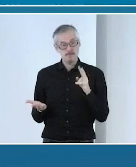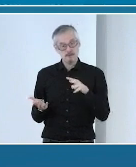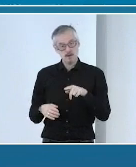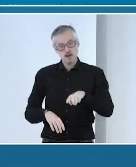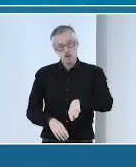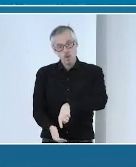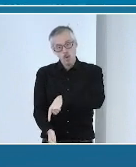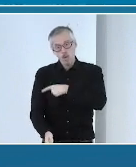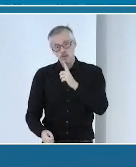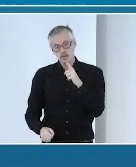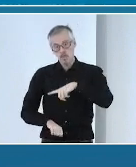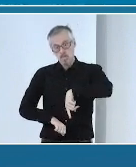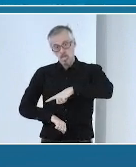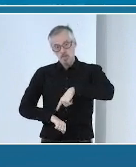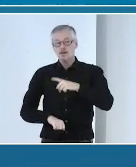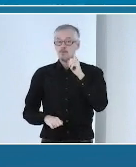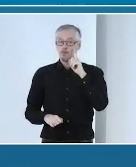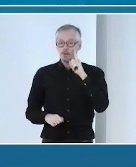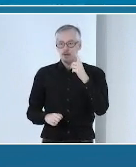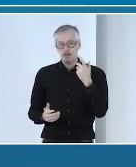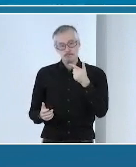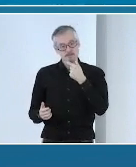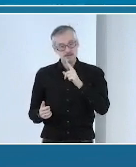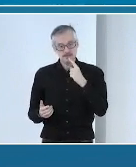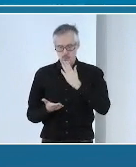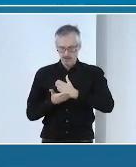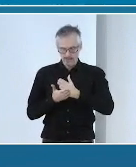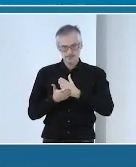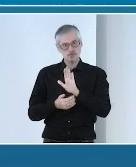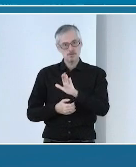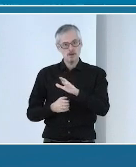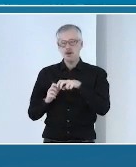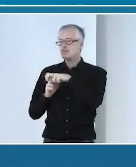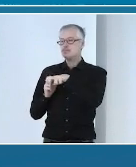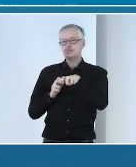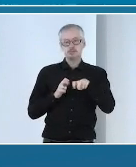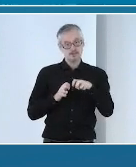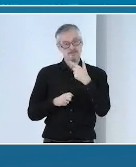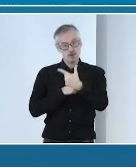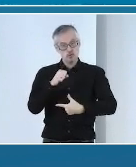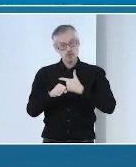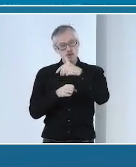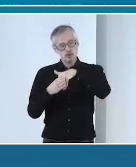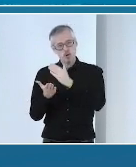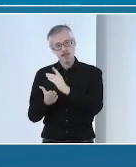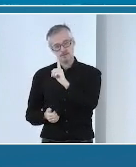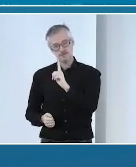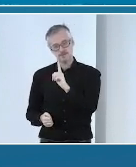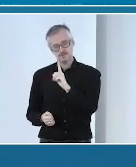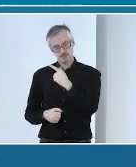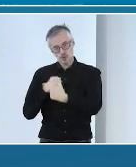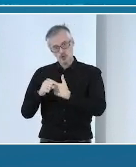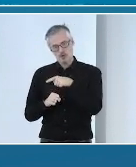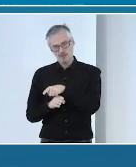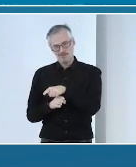hein, parce qu'après, on s'est rendu compte que ce n'était pas seulement la classe, c'est une classe dans laquelle ils étaient depuis 2 ans. Là, hein, c'était pas seulement...